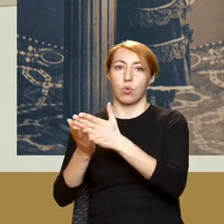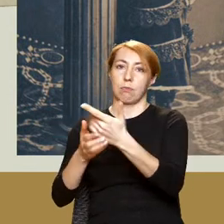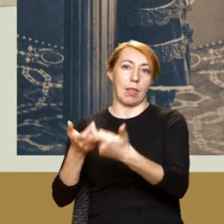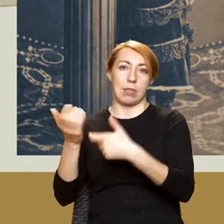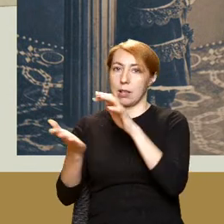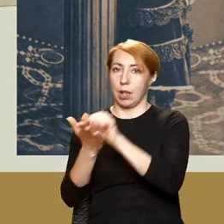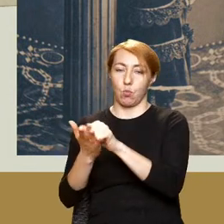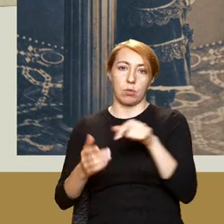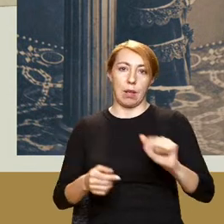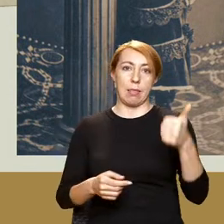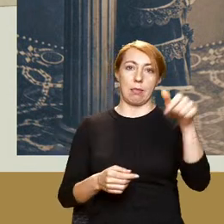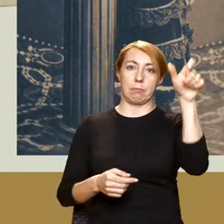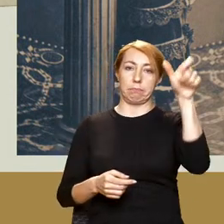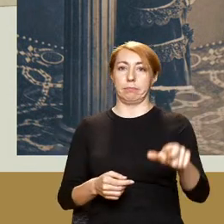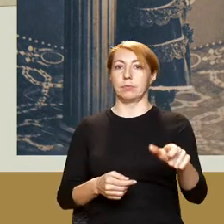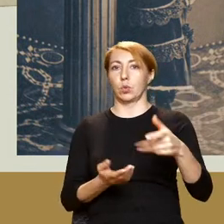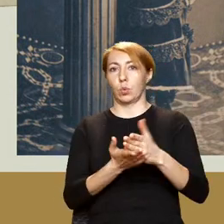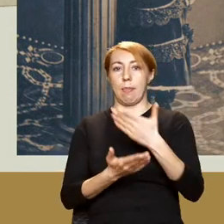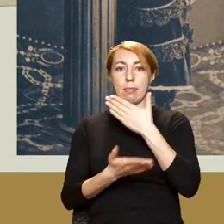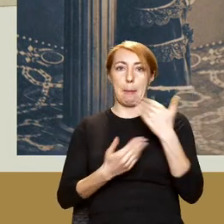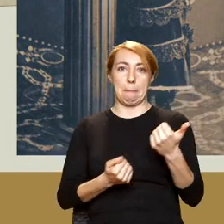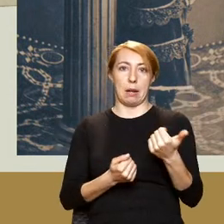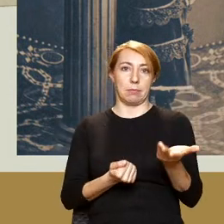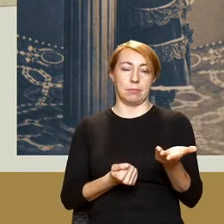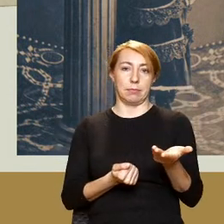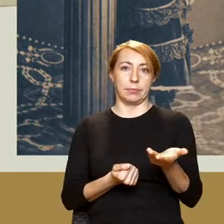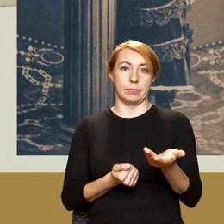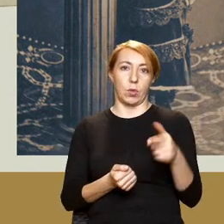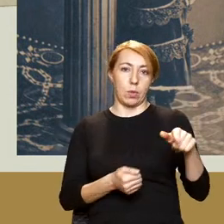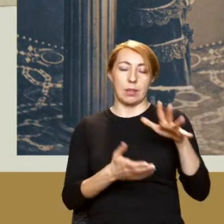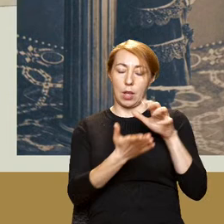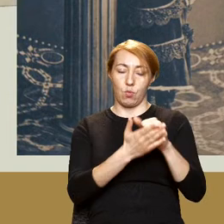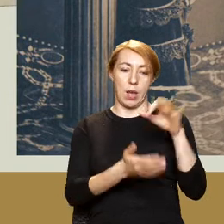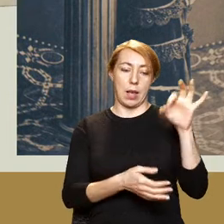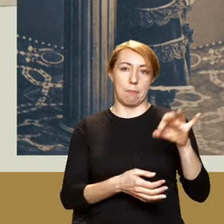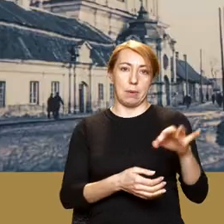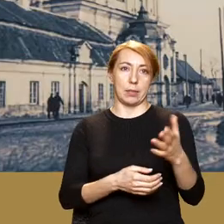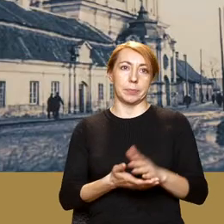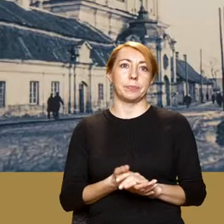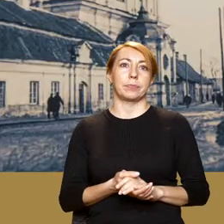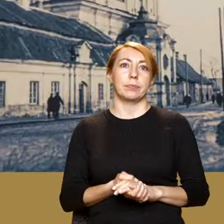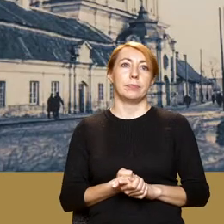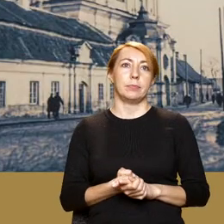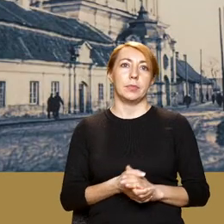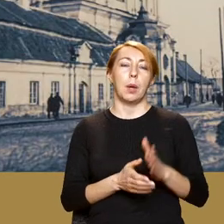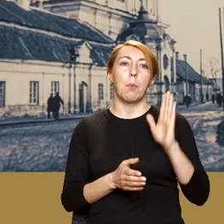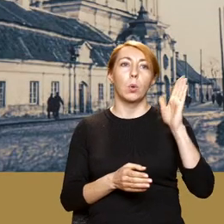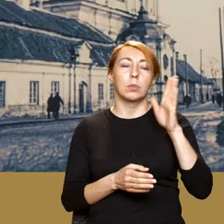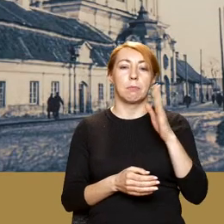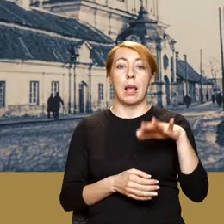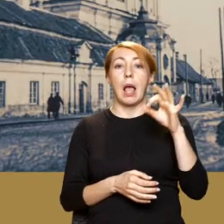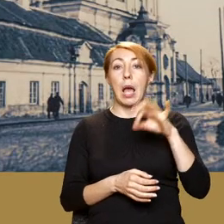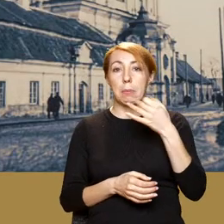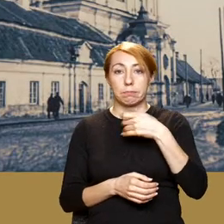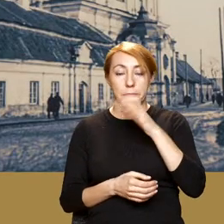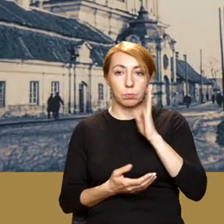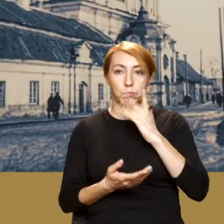zajmowały, tylko ta jedna była od herbaty. Więc pito herbatę, oni wychodzili do